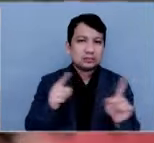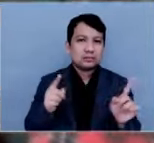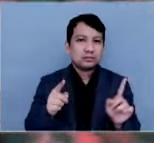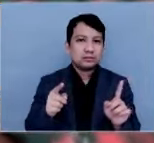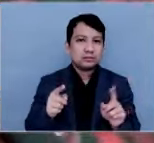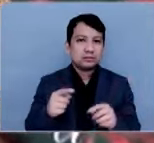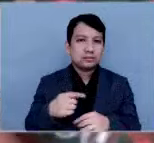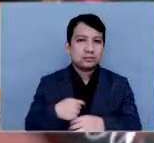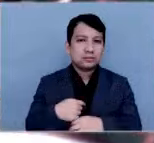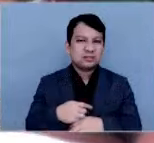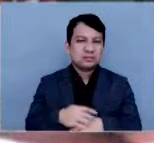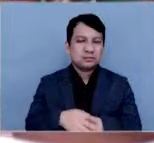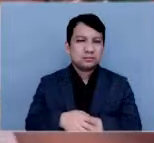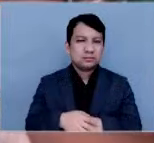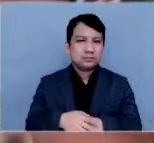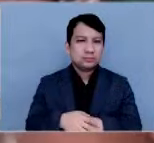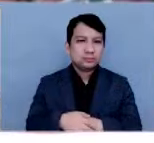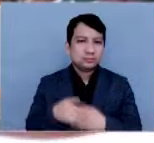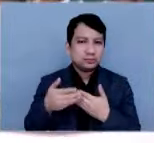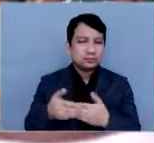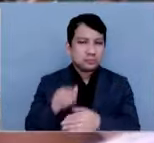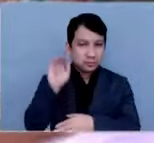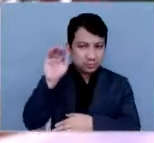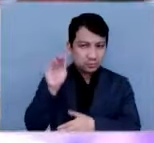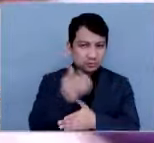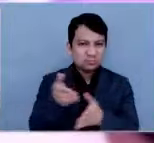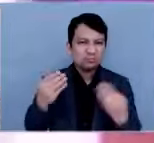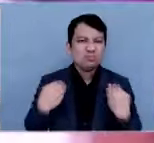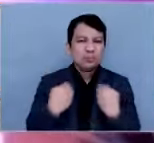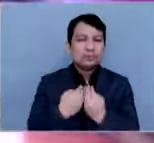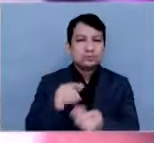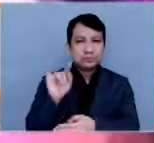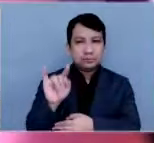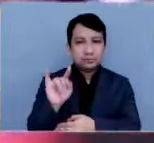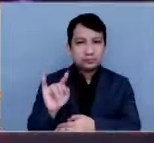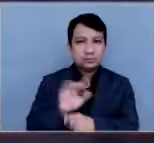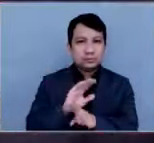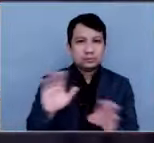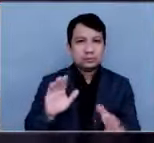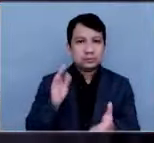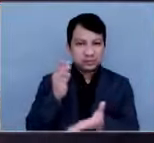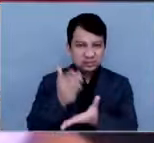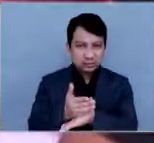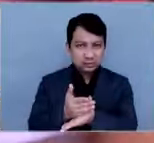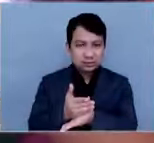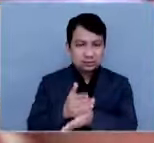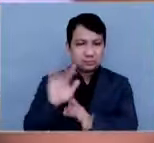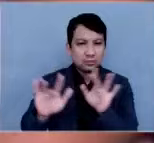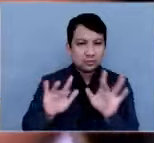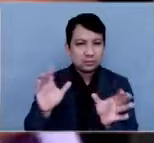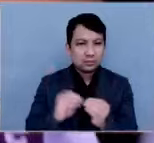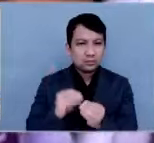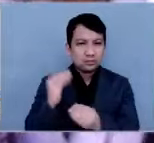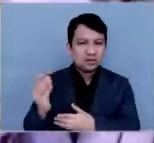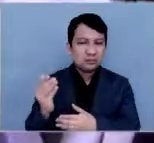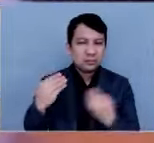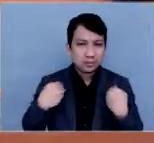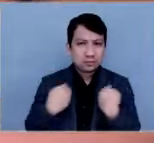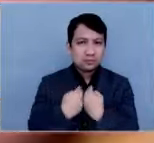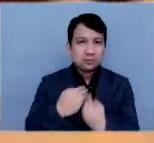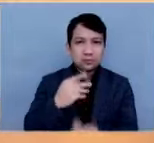ha? Patuloy ang panawagan ng mga miyembro ng media na ihinto na ang panghaharas sa kanila ng mga miyembro